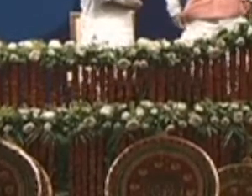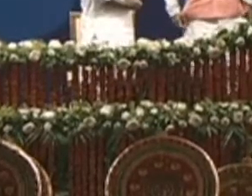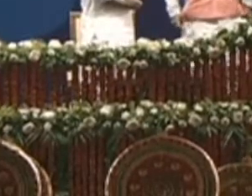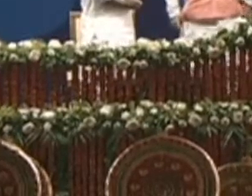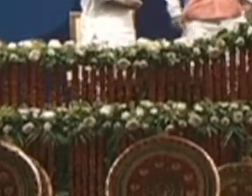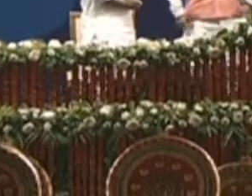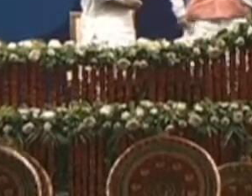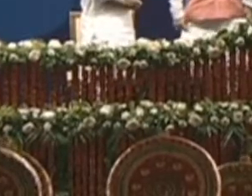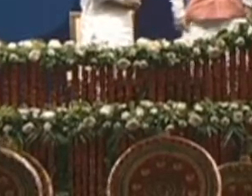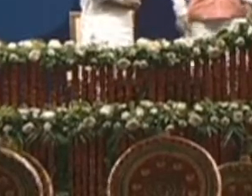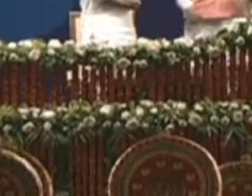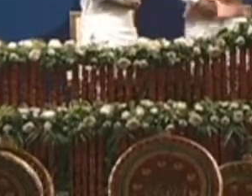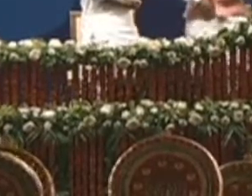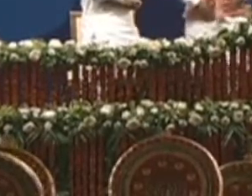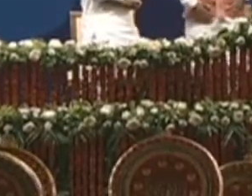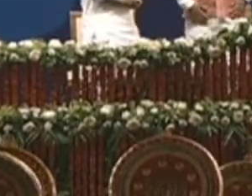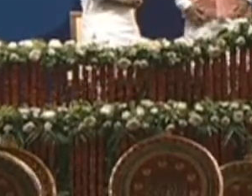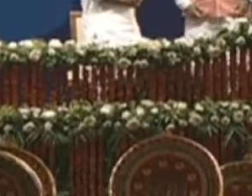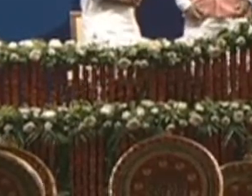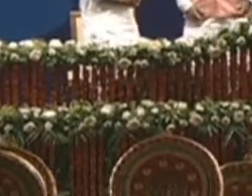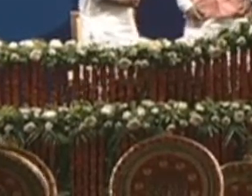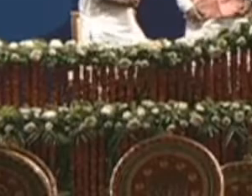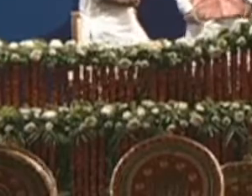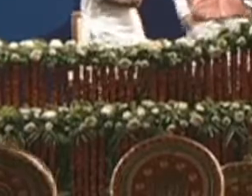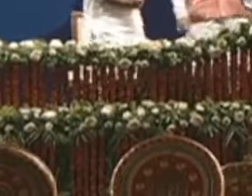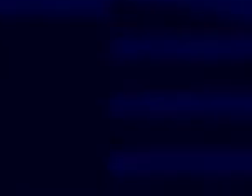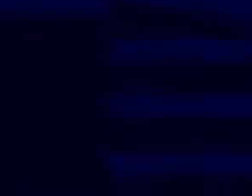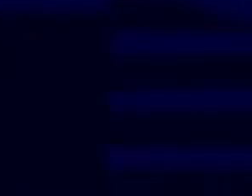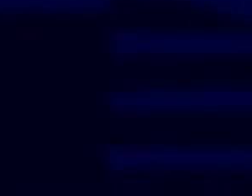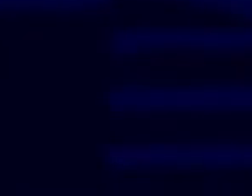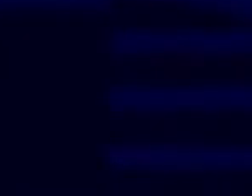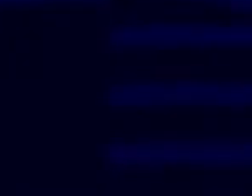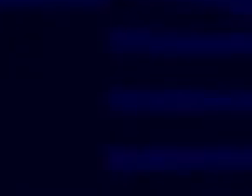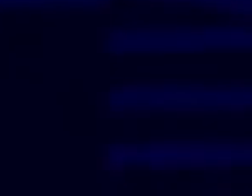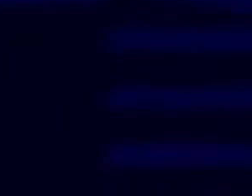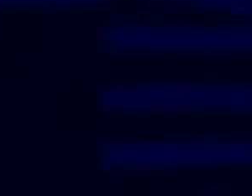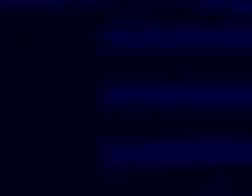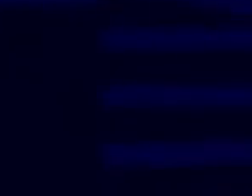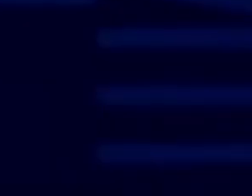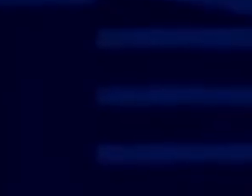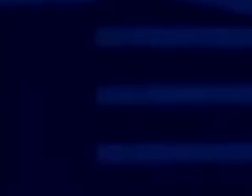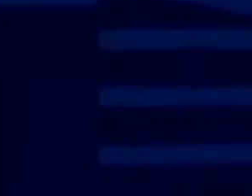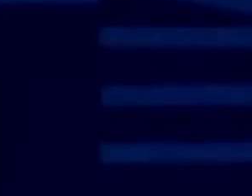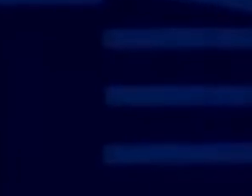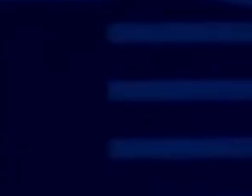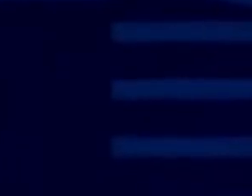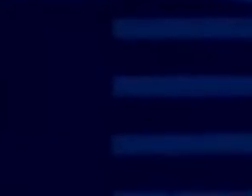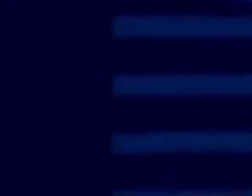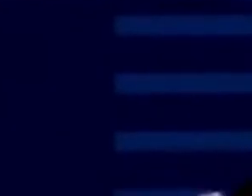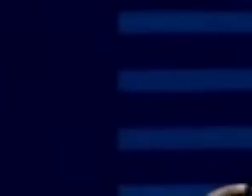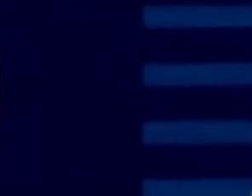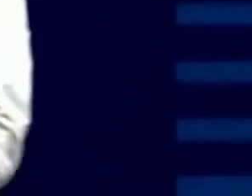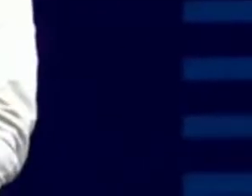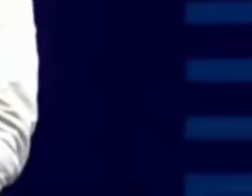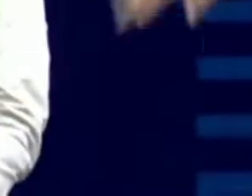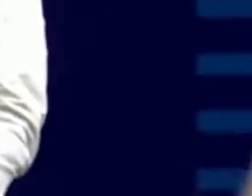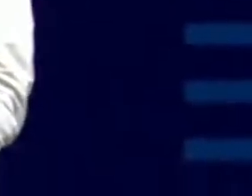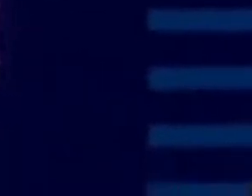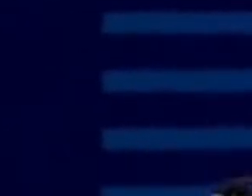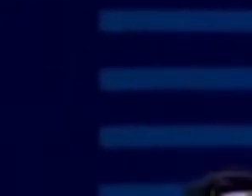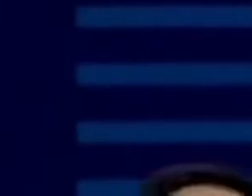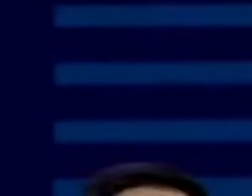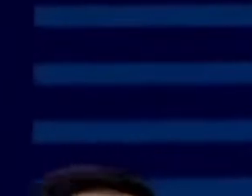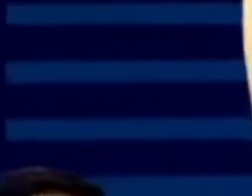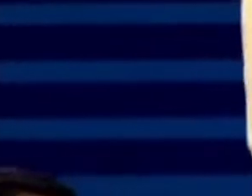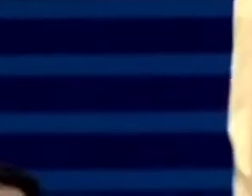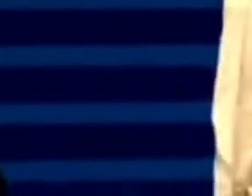એટલે જ તેઓ અહીંથી સીધા જીએમડીસી ખાતે આયોજિત માં અંબાની આરતી કરવા જઈ રહ્યા છે। ત્યારે આવો આપણે